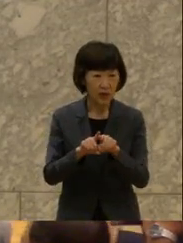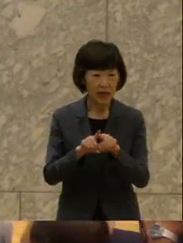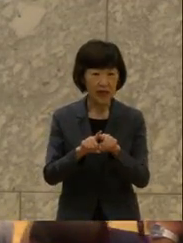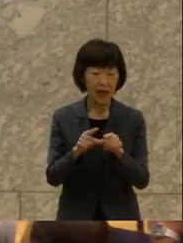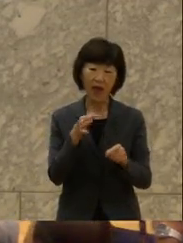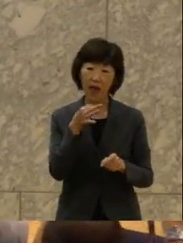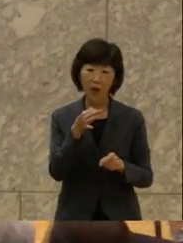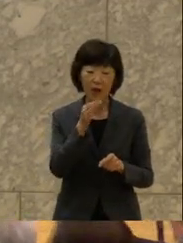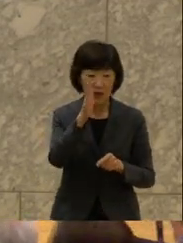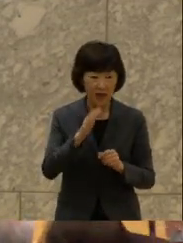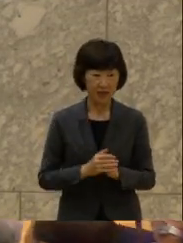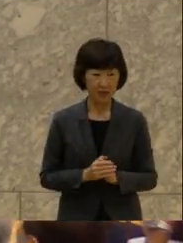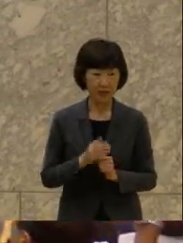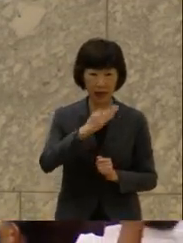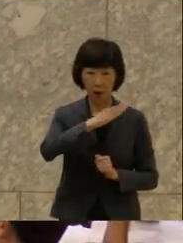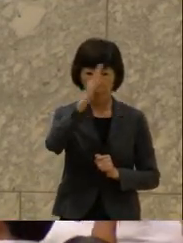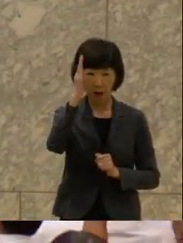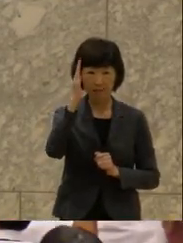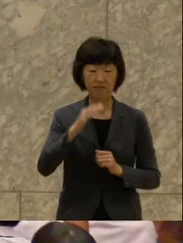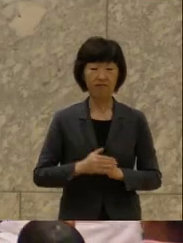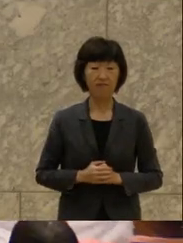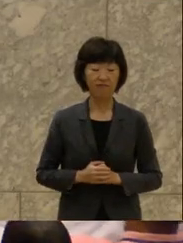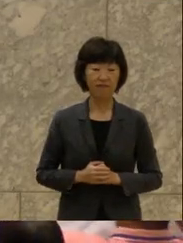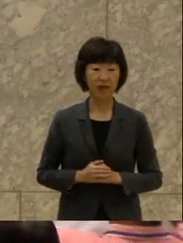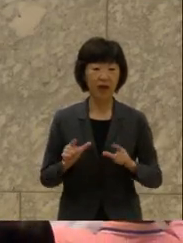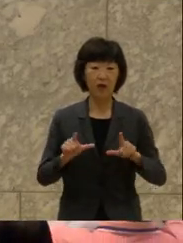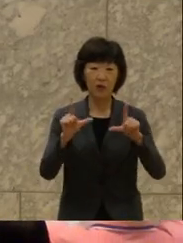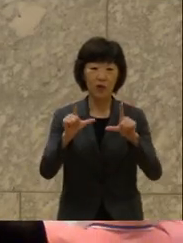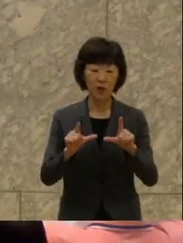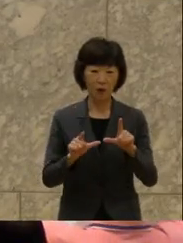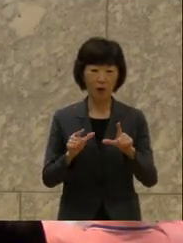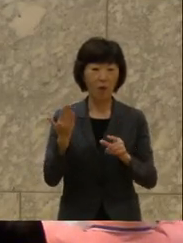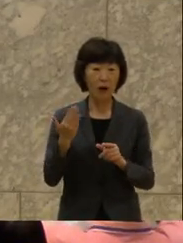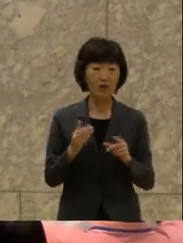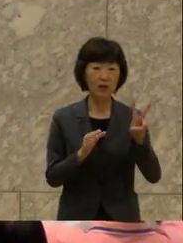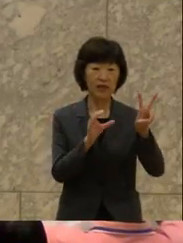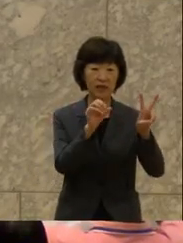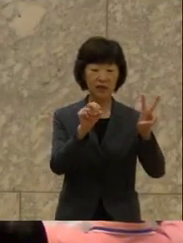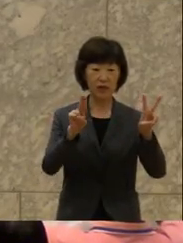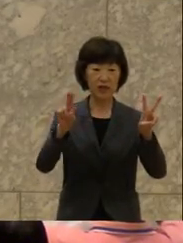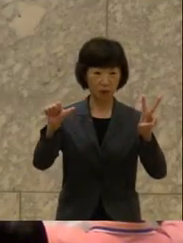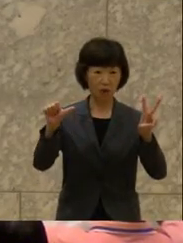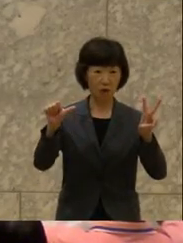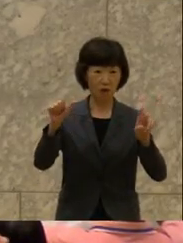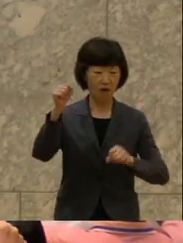いたしますそれでは本番まいります東京フォワード2025